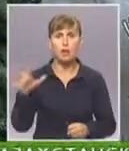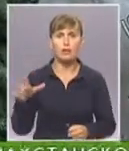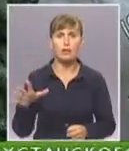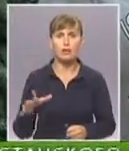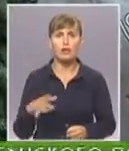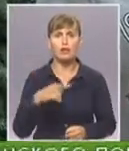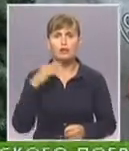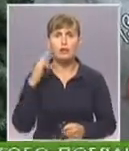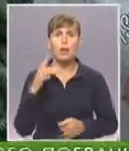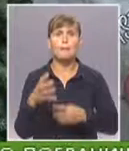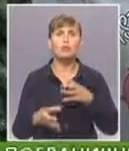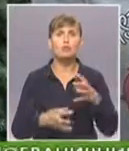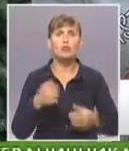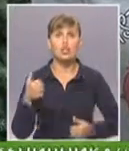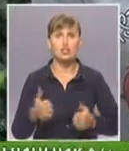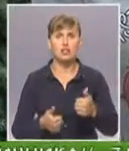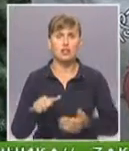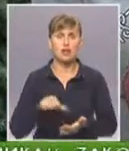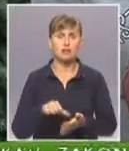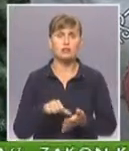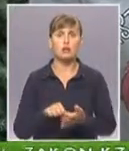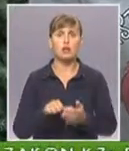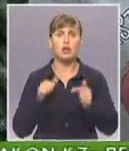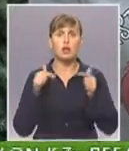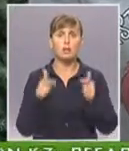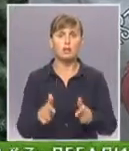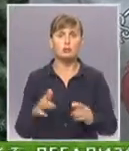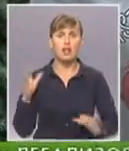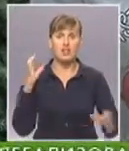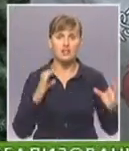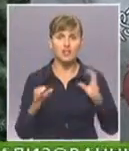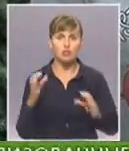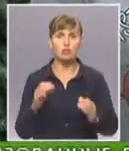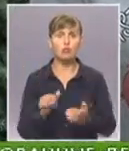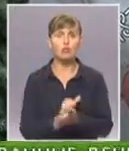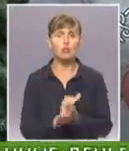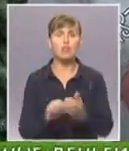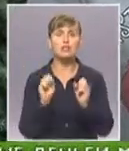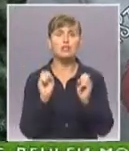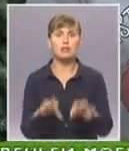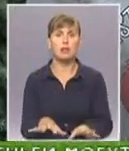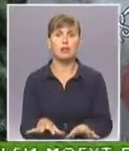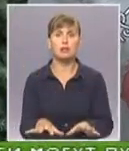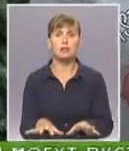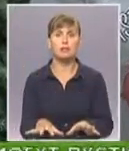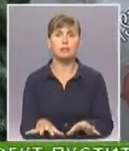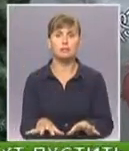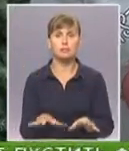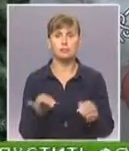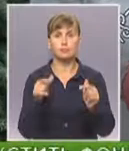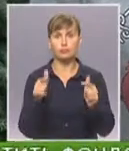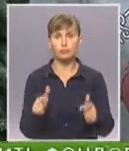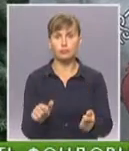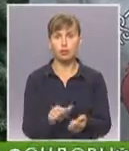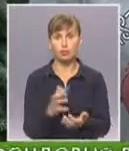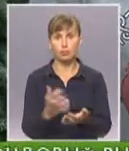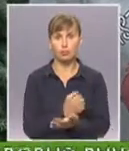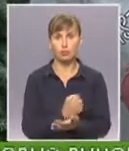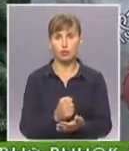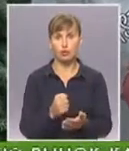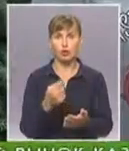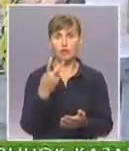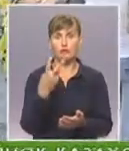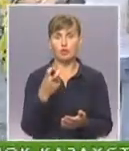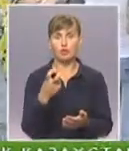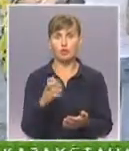чемпион международных соревнований. Вот поступали в институт, сдали документы. Получается, что потеряно было 200